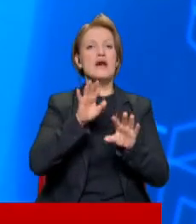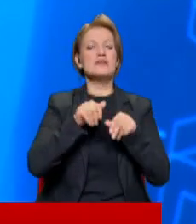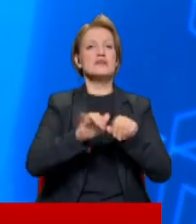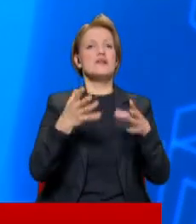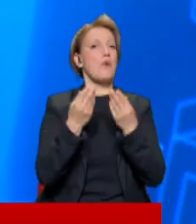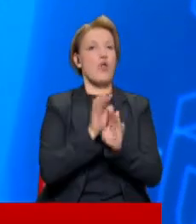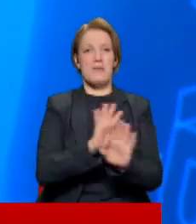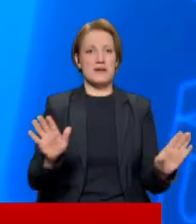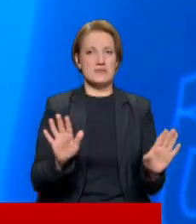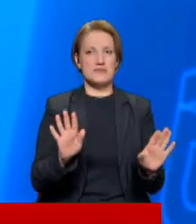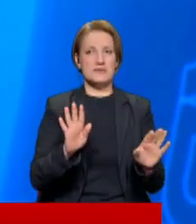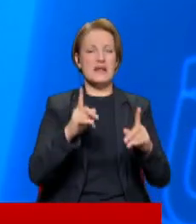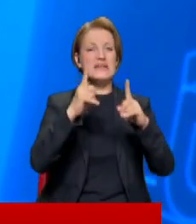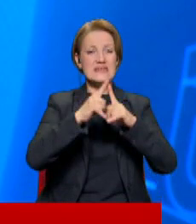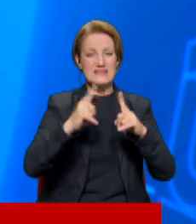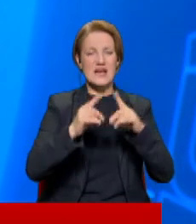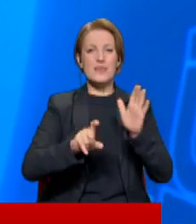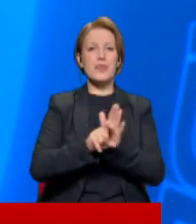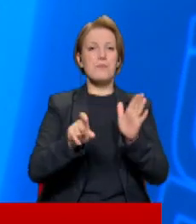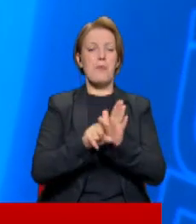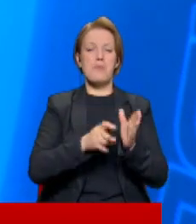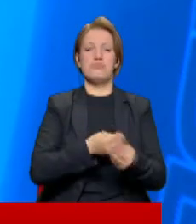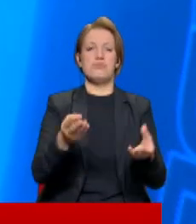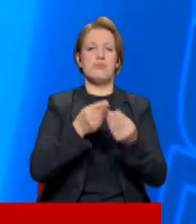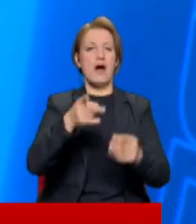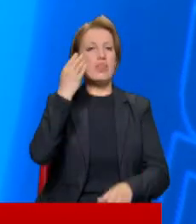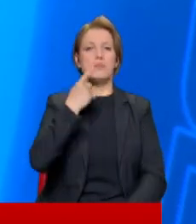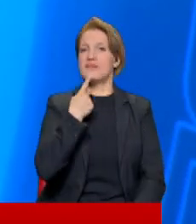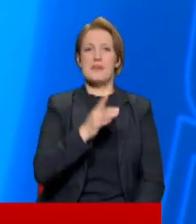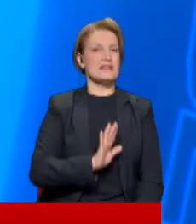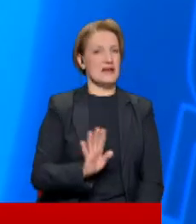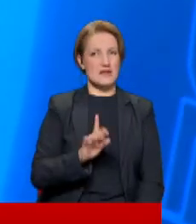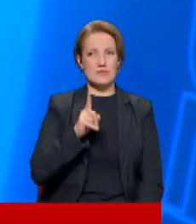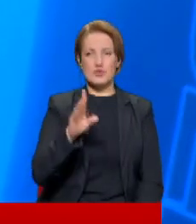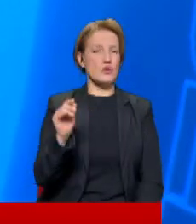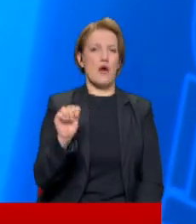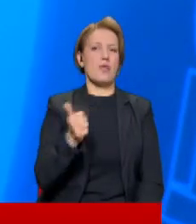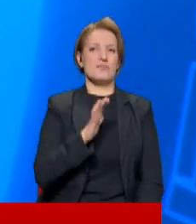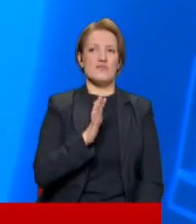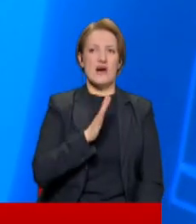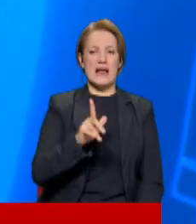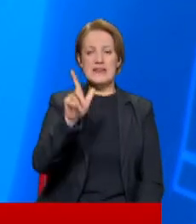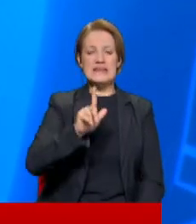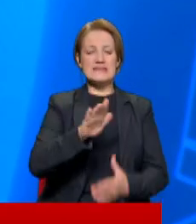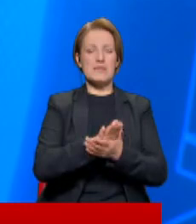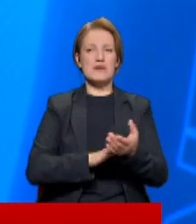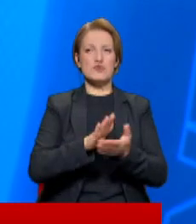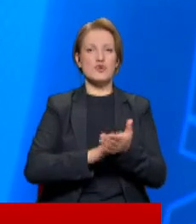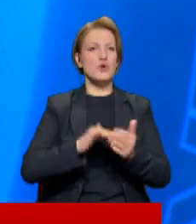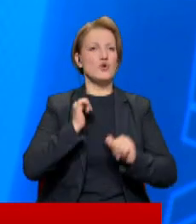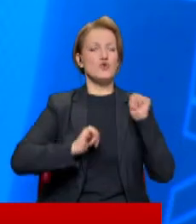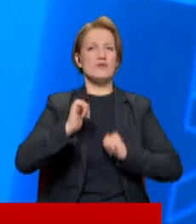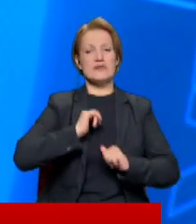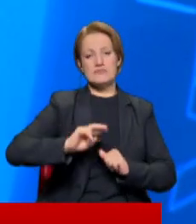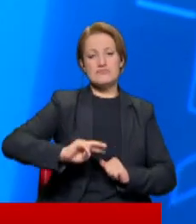Öğretime sayı arttırmak demek diploma sahibi yapmak manasına gelme burada çok daha önemli şey var lise mezunlarının üniversiteye geçiş